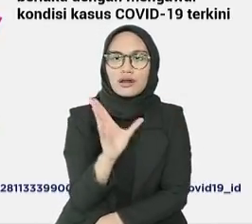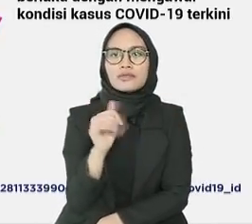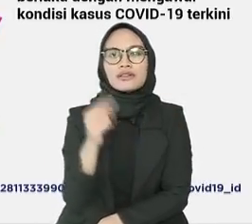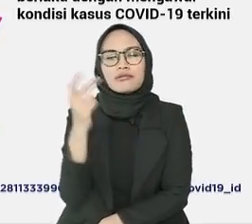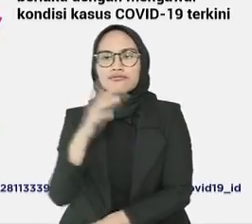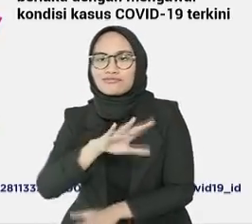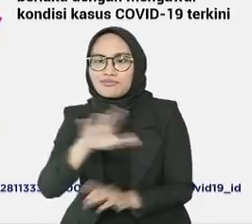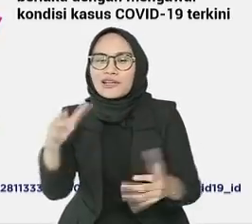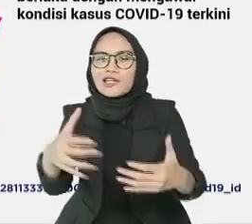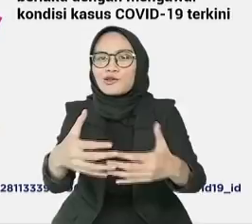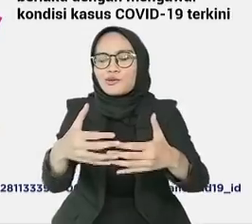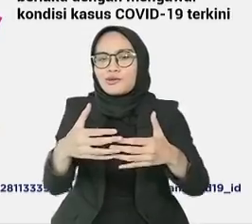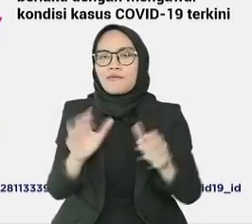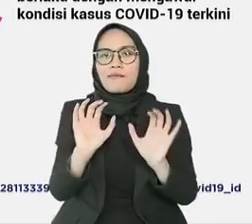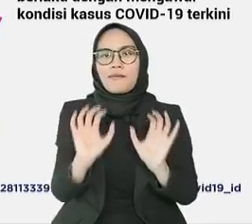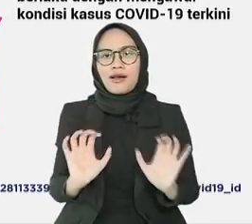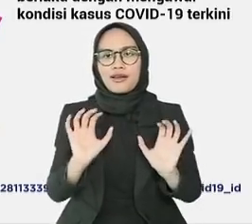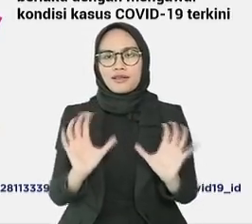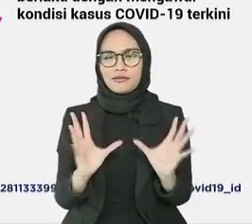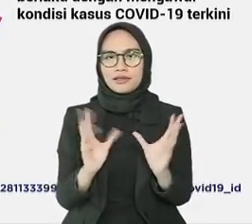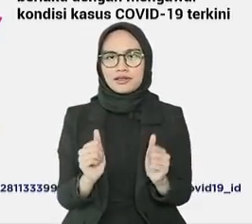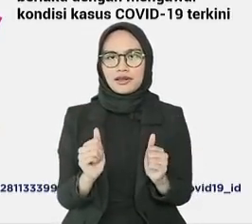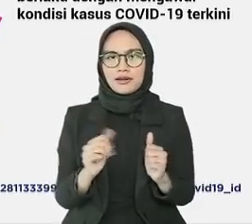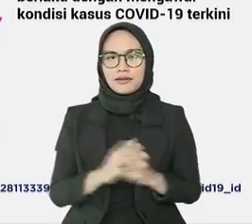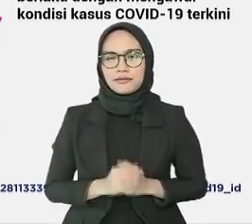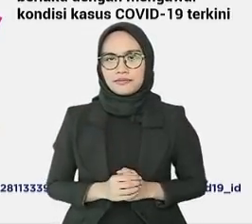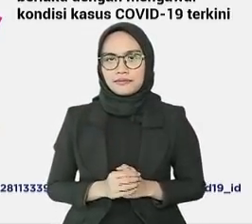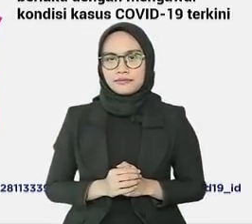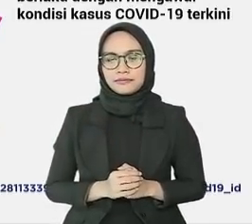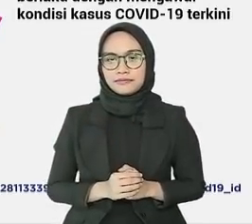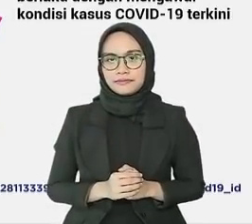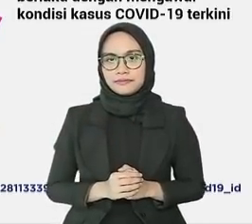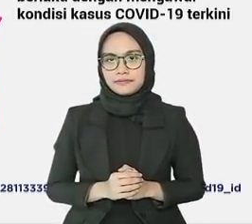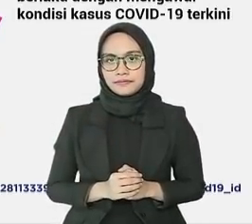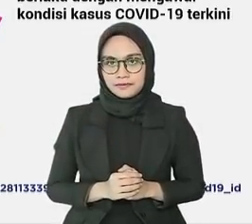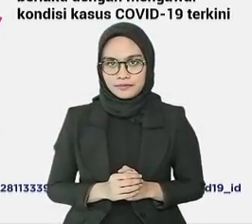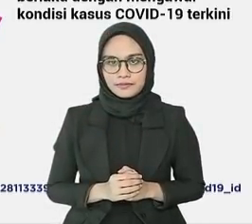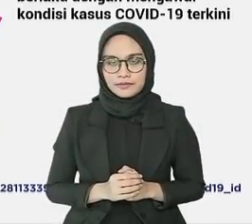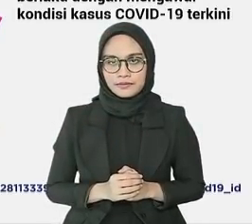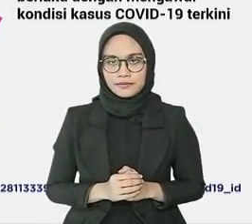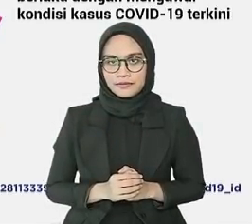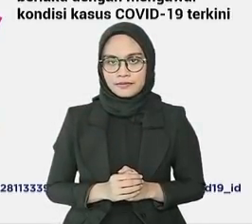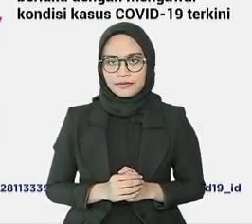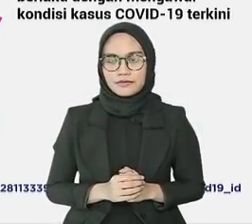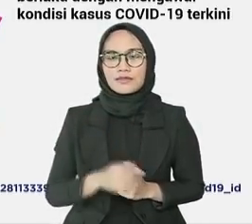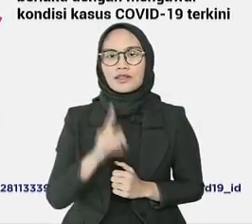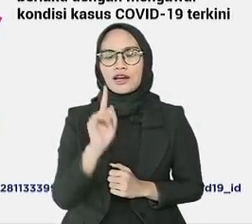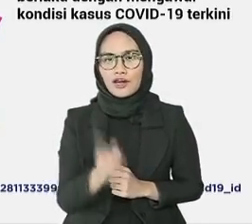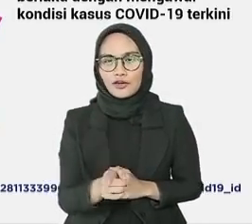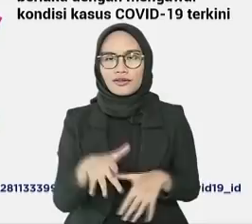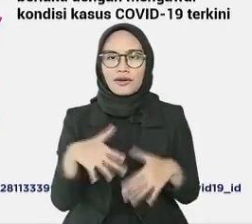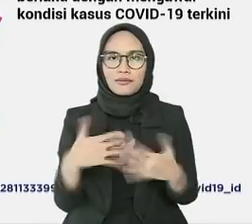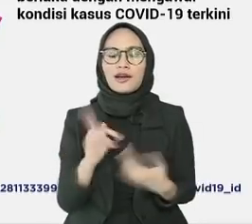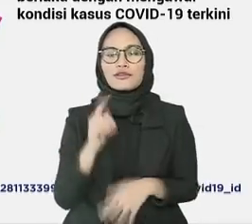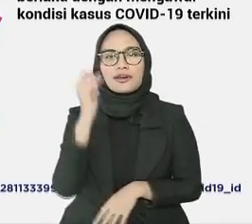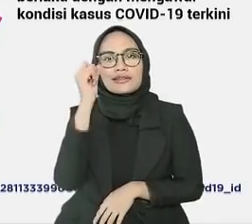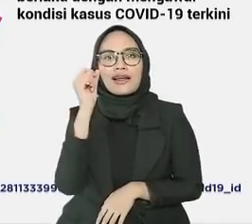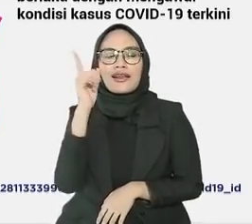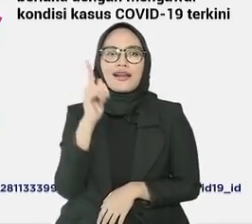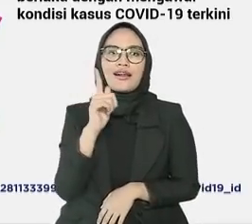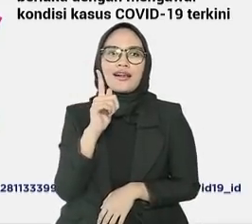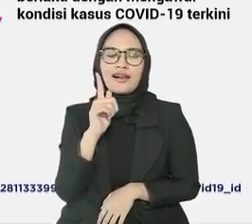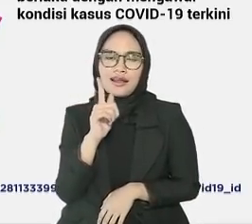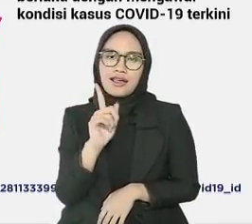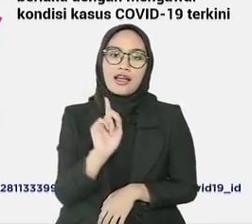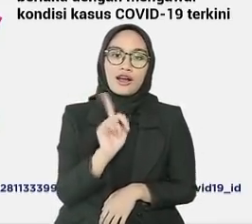dengan orang yang peluang tertularnya lebih rendah. Yang ketiga, inisiatif melakukan testing atau pengobatan